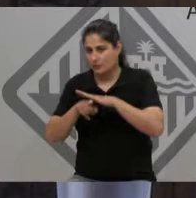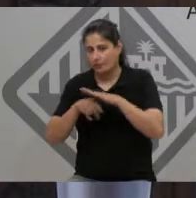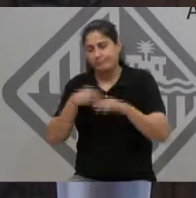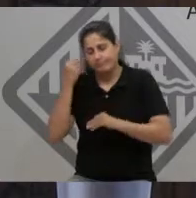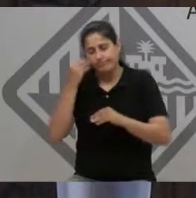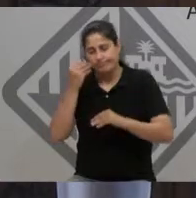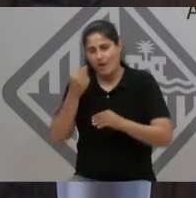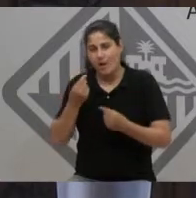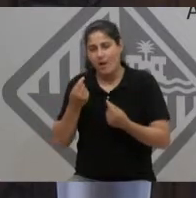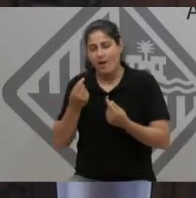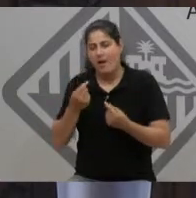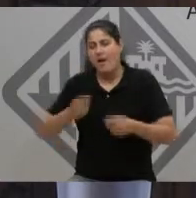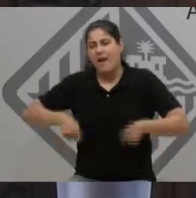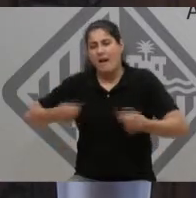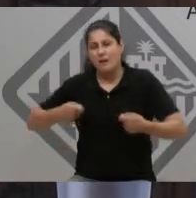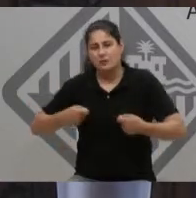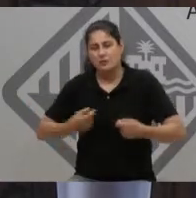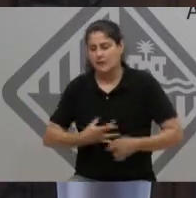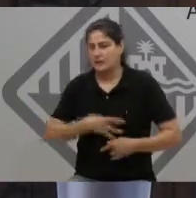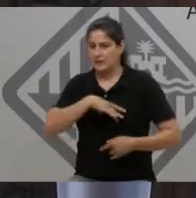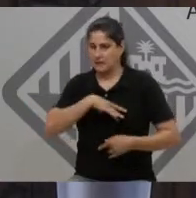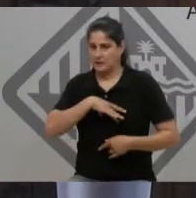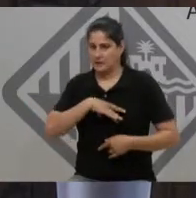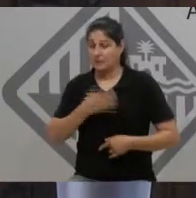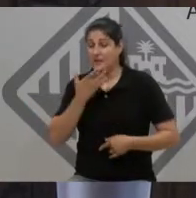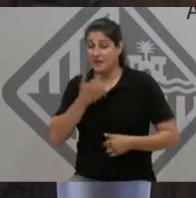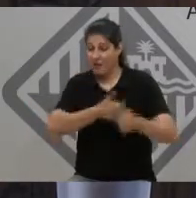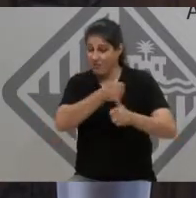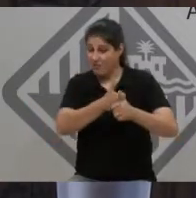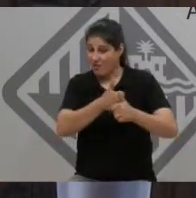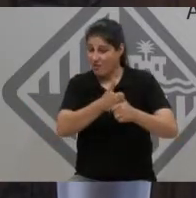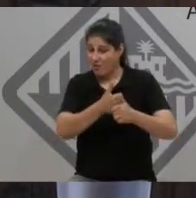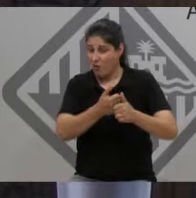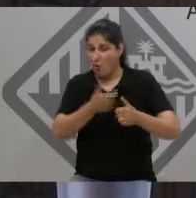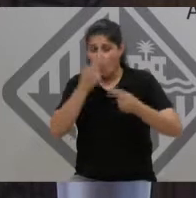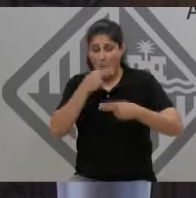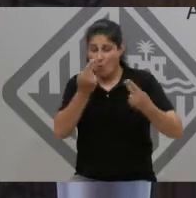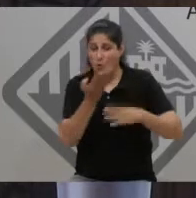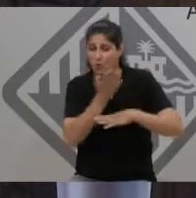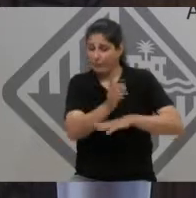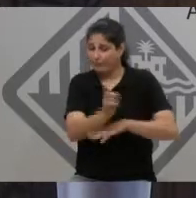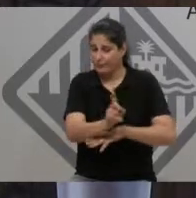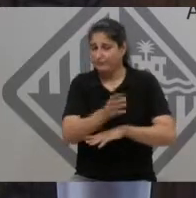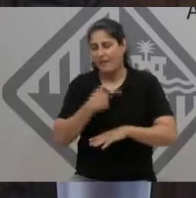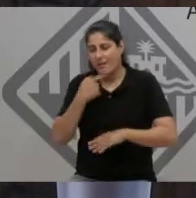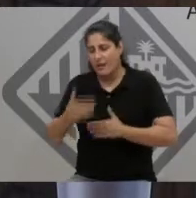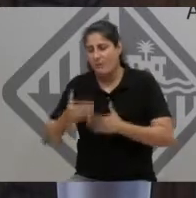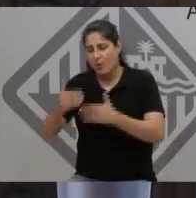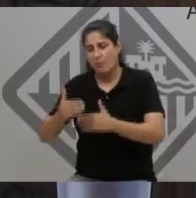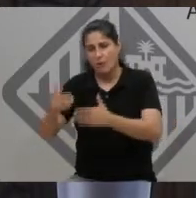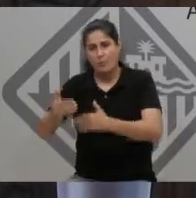sobrecost cap als ciutadans, perquè no treure les concessions seguint la normativa a